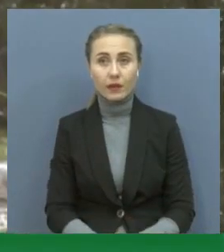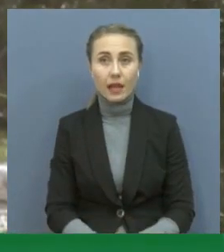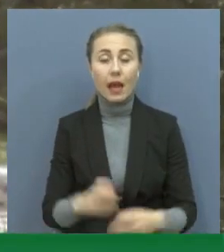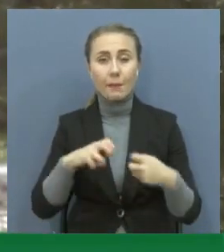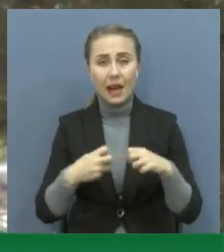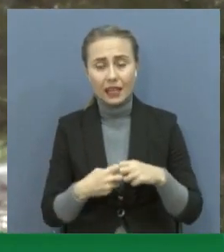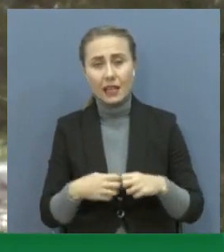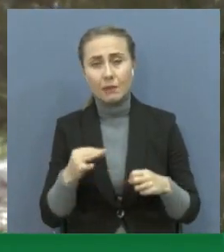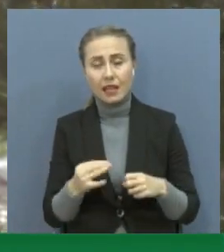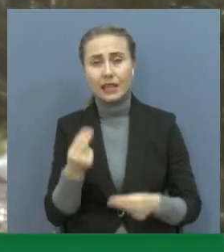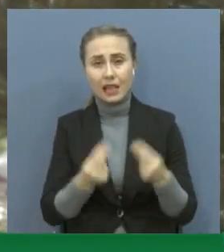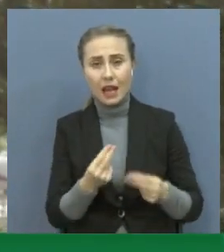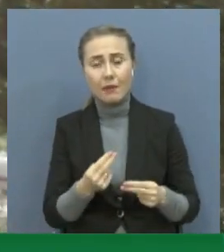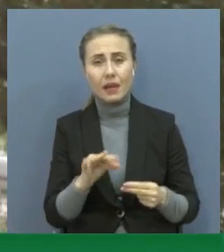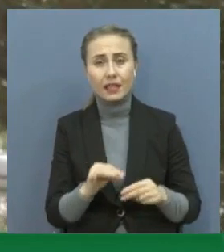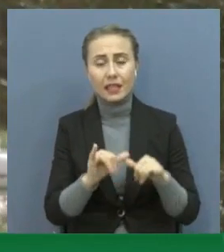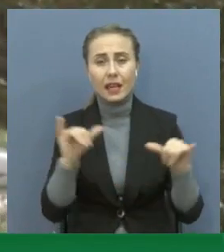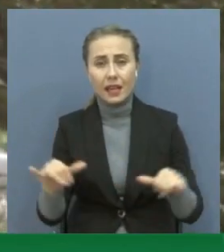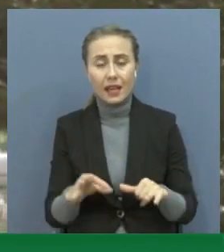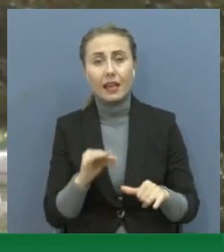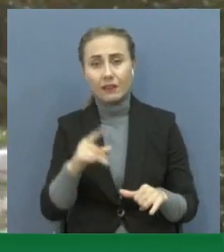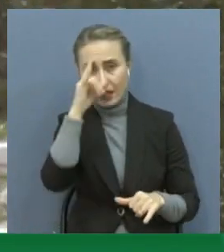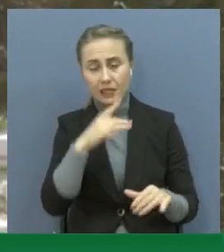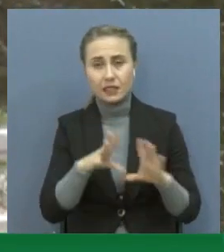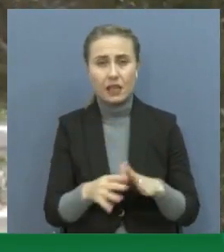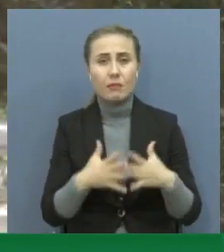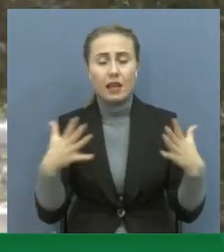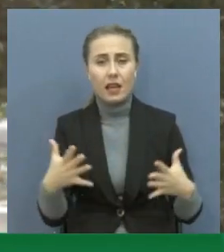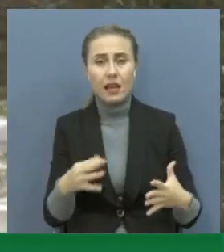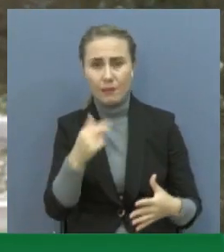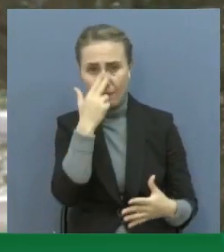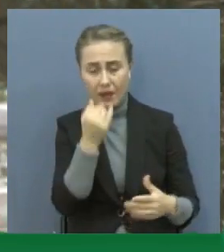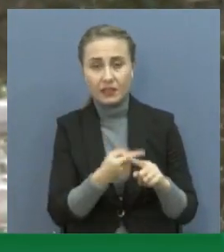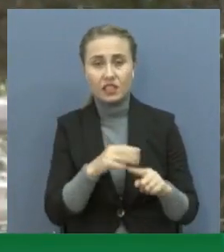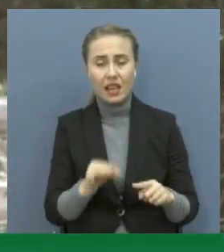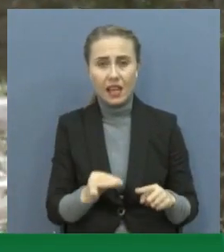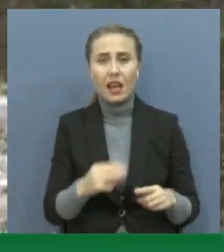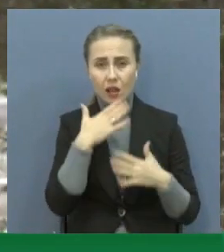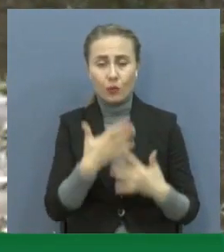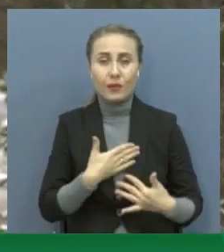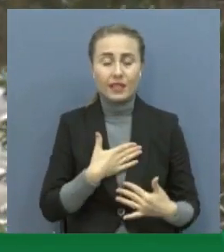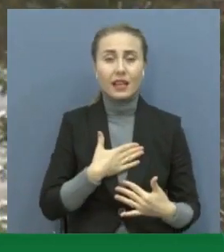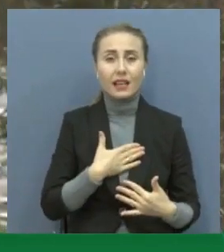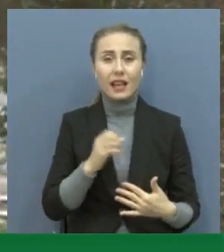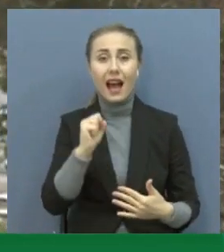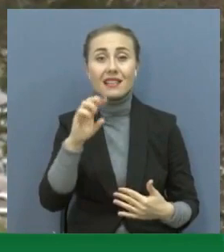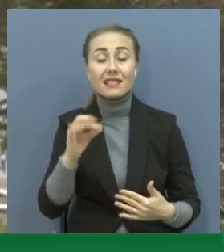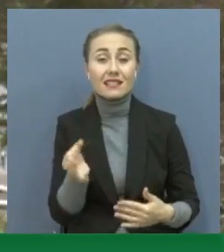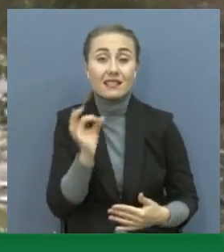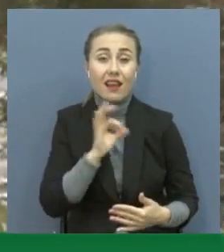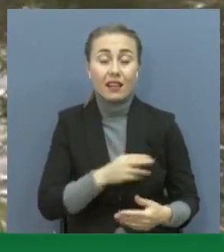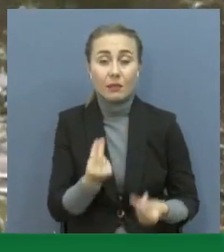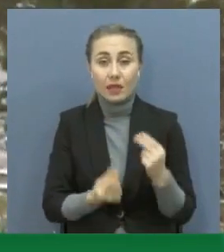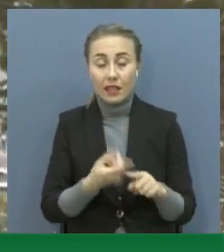Проблема игромании в Казахстане обретает масштабные размеры. Пагубная привычка, а именно пристрастие к азартным играм, зачастую